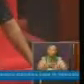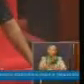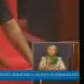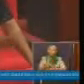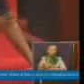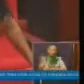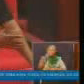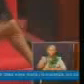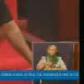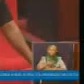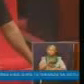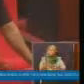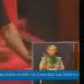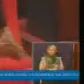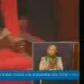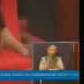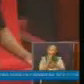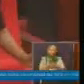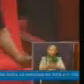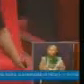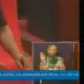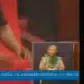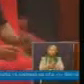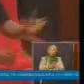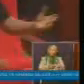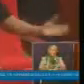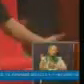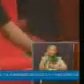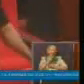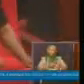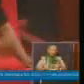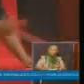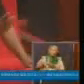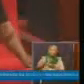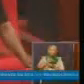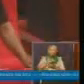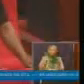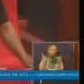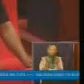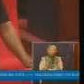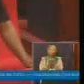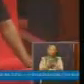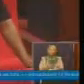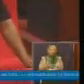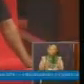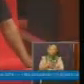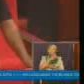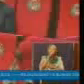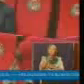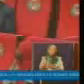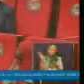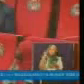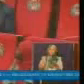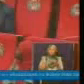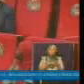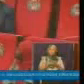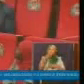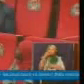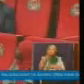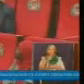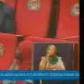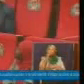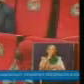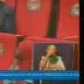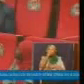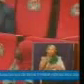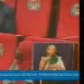wenyewe wabunge tumeomba muda mwingi ili tuchangie wote. Waombaji mwenyekiti amesema walikuwa zaidi ya 400. Wao wanasema hapa hamna dalili